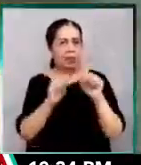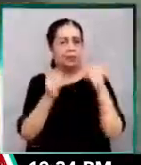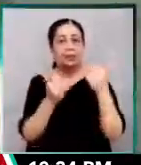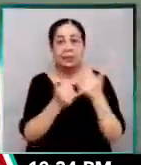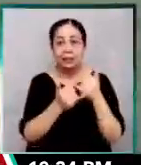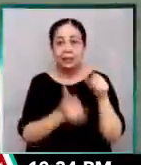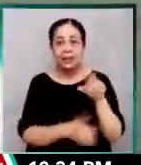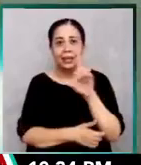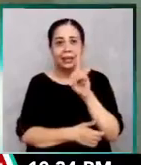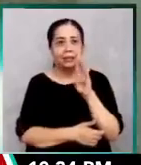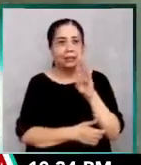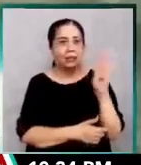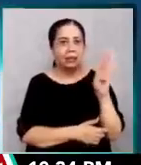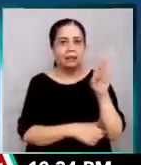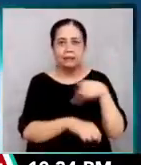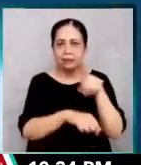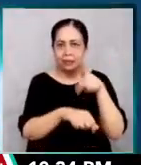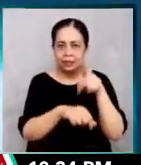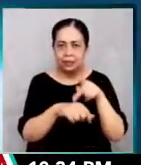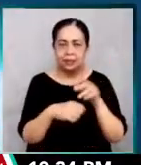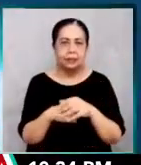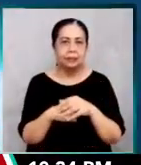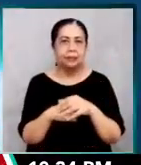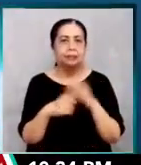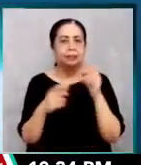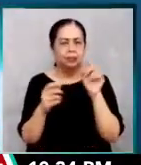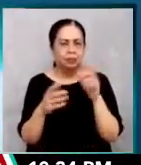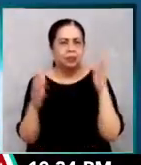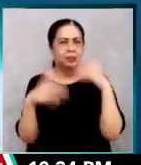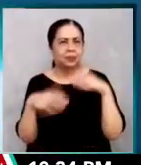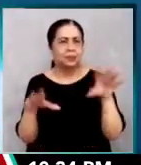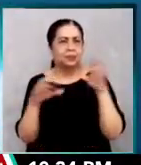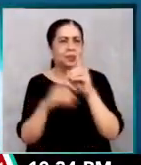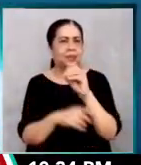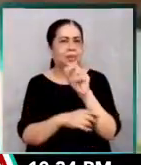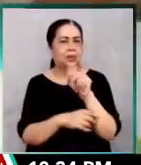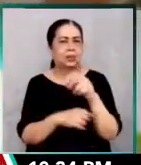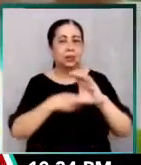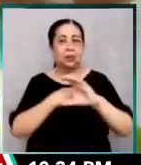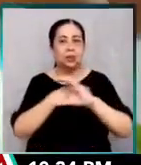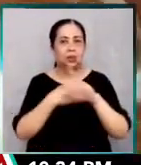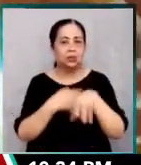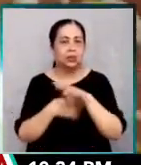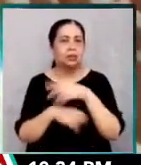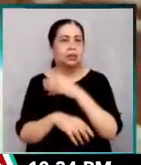DDB Philippines. Tinuldukan na rin ng DOT ang kontrata nila sa DDB.